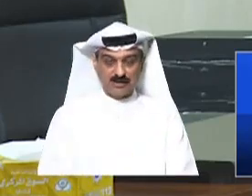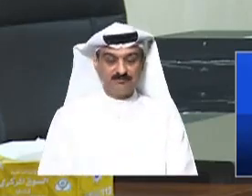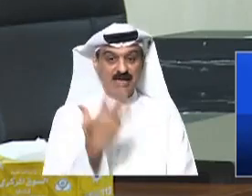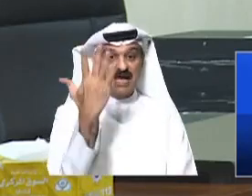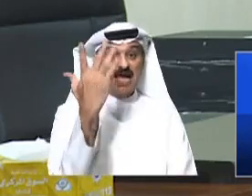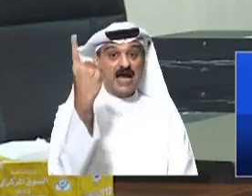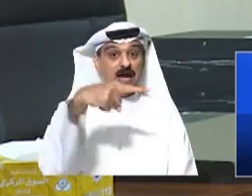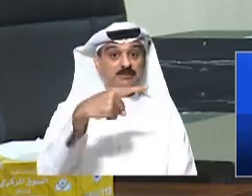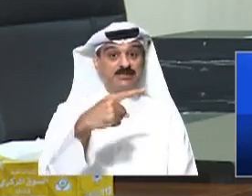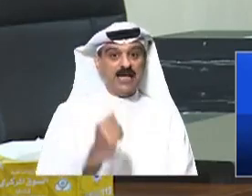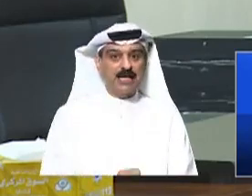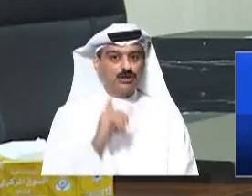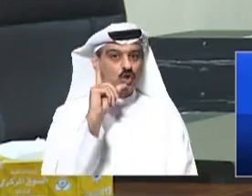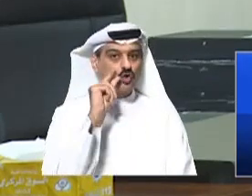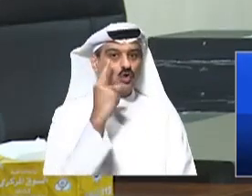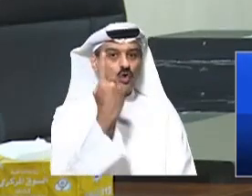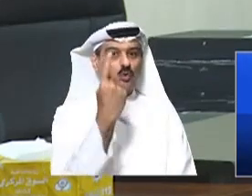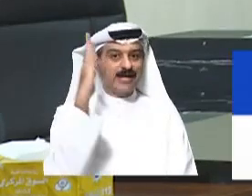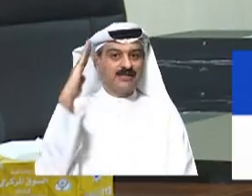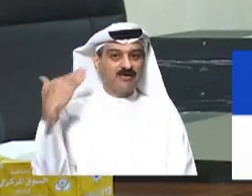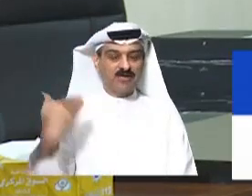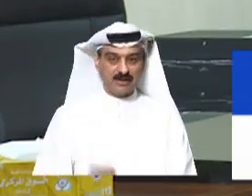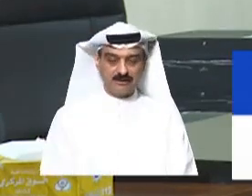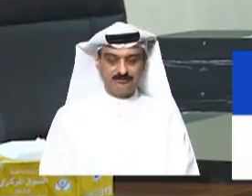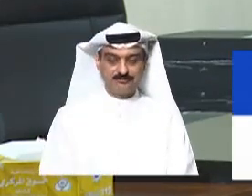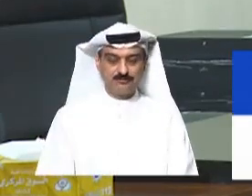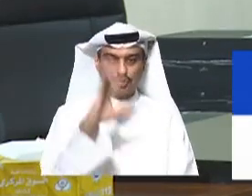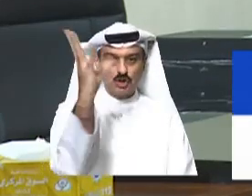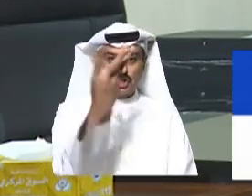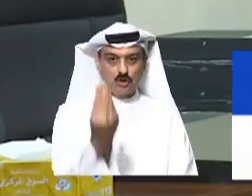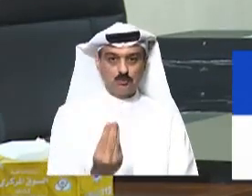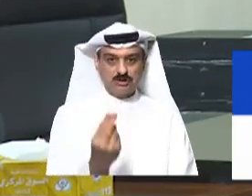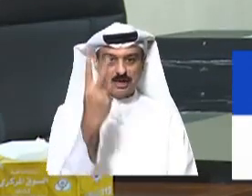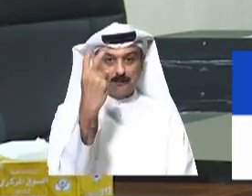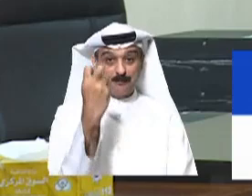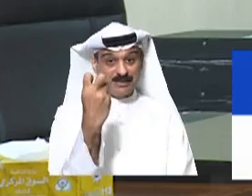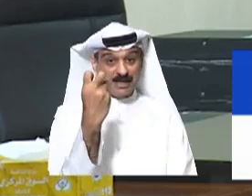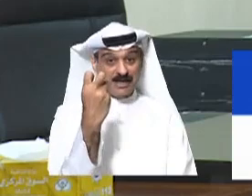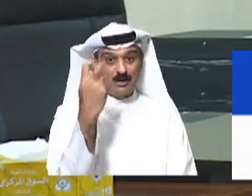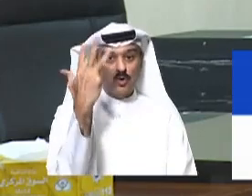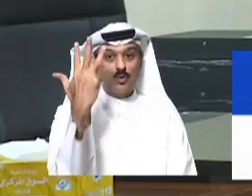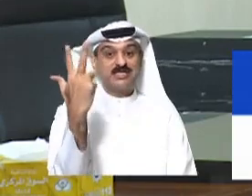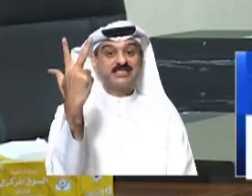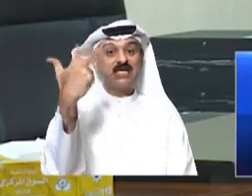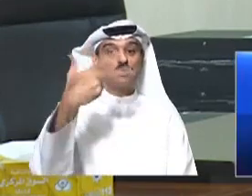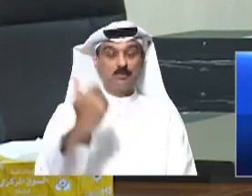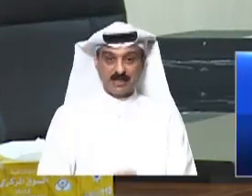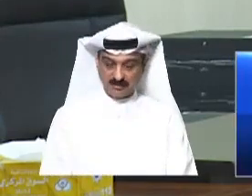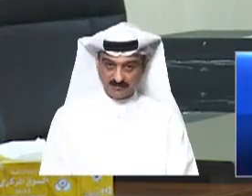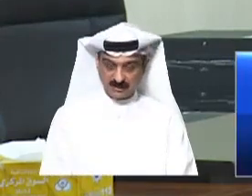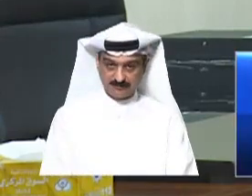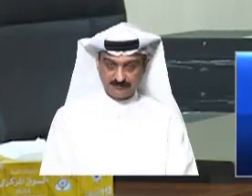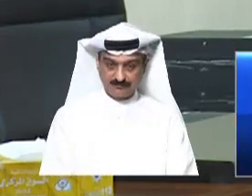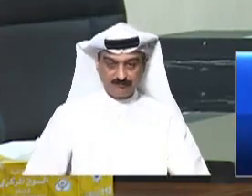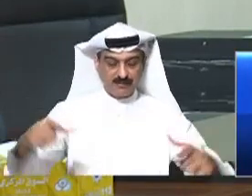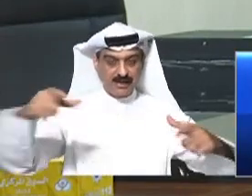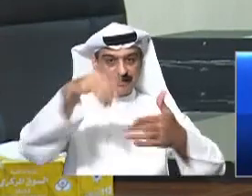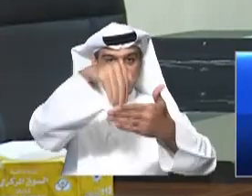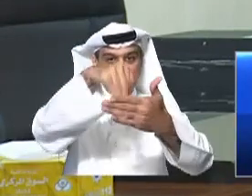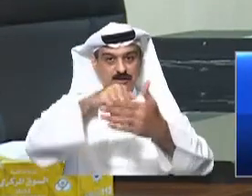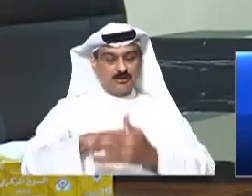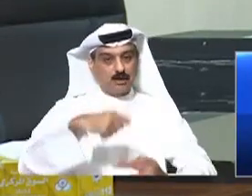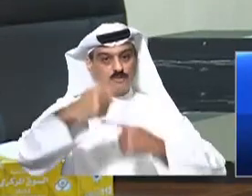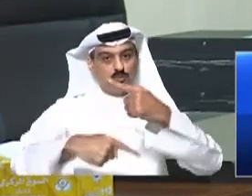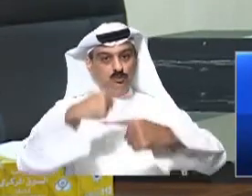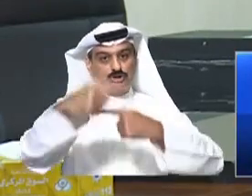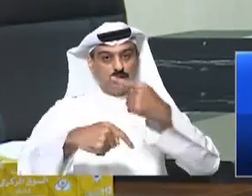الذكور وحالة واحدة من الإناث، يصبح إجمالي عدد المرشحين 289 مرشح. إدارة شؤون الانتخابات مستمرة